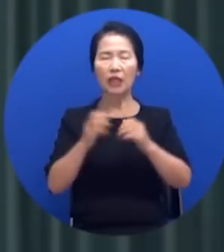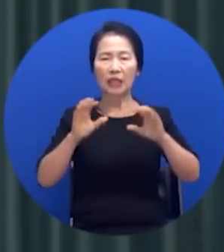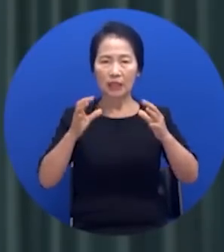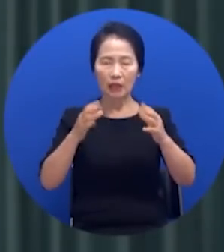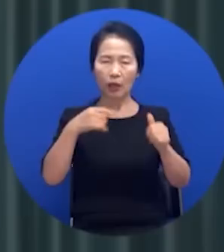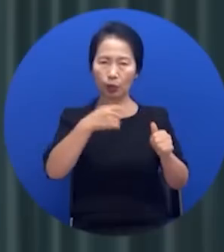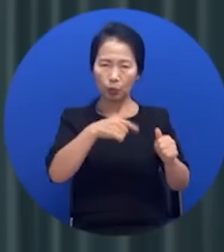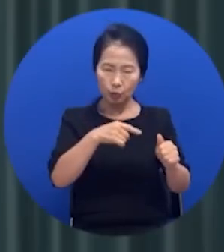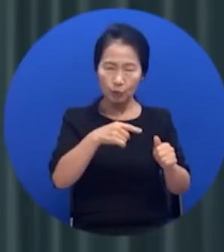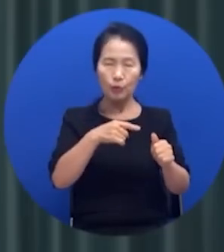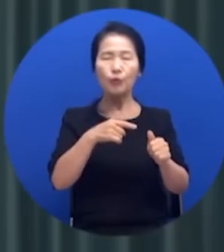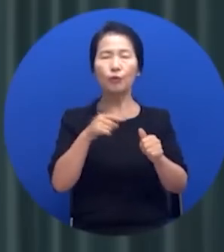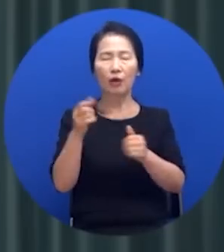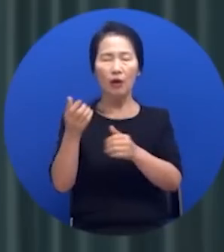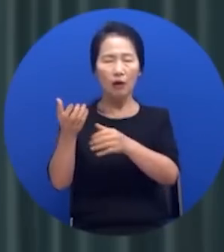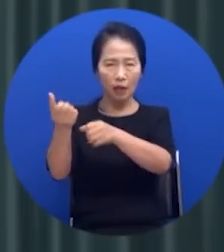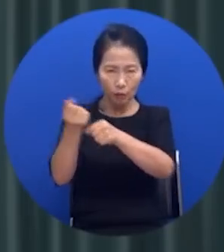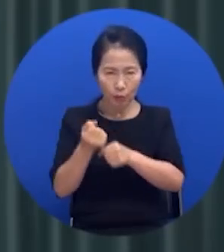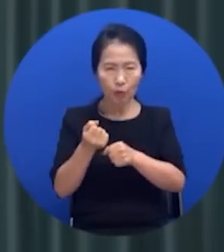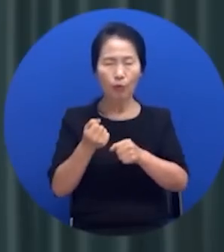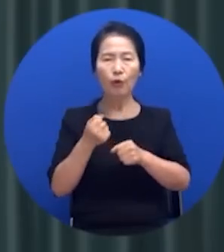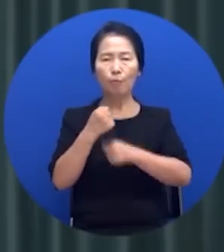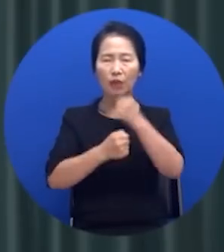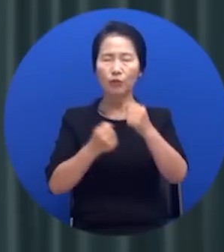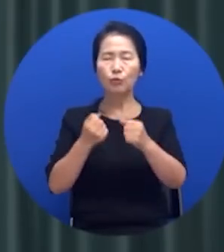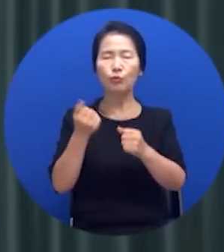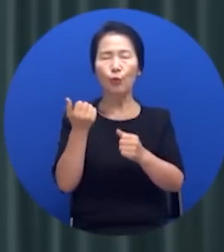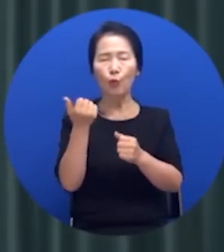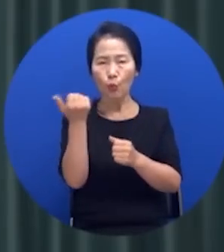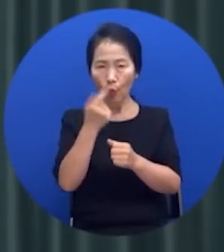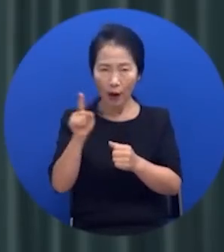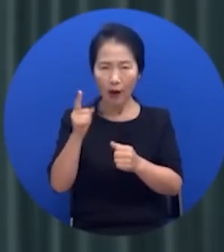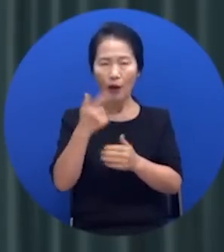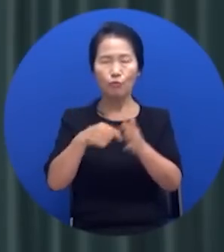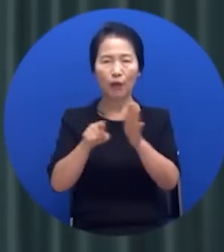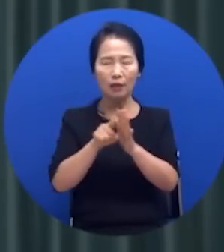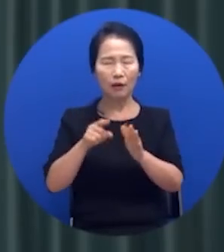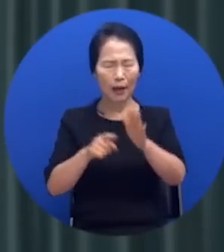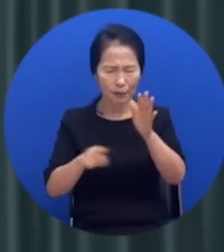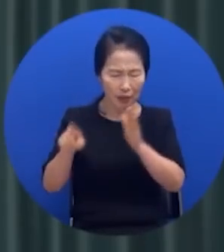도입했고 민주화운동에 앞장서며 국민을 섬겼습니다.